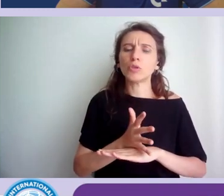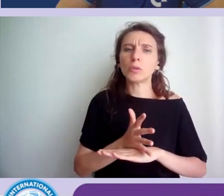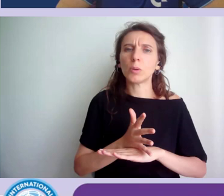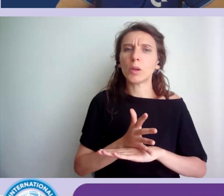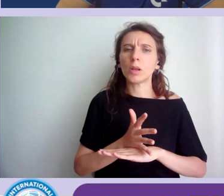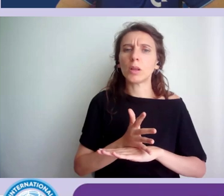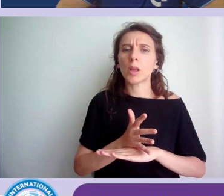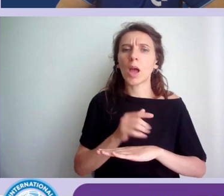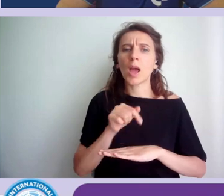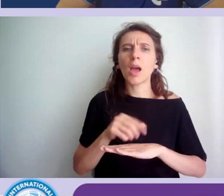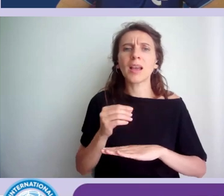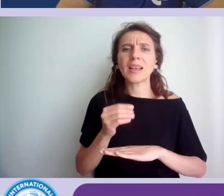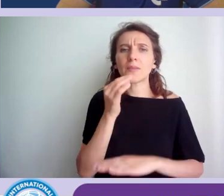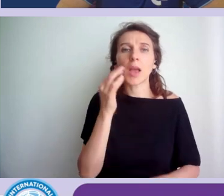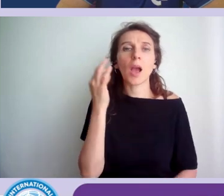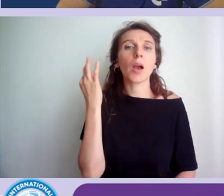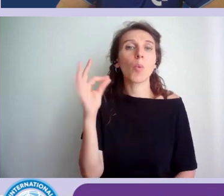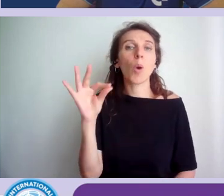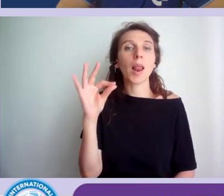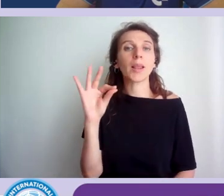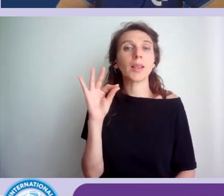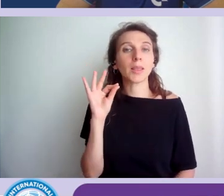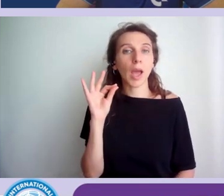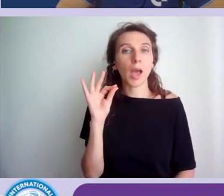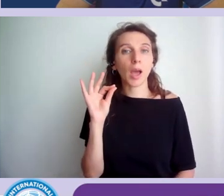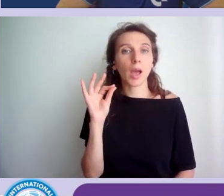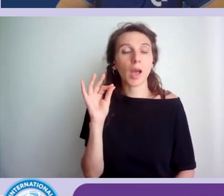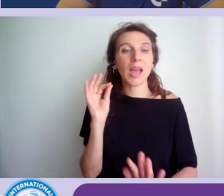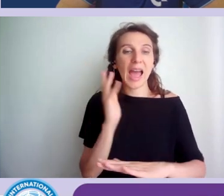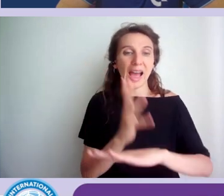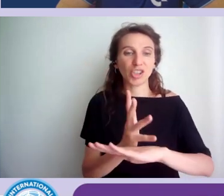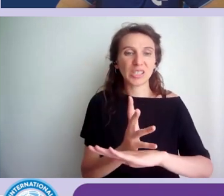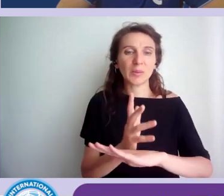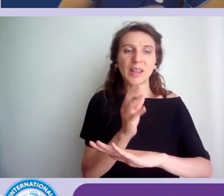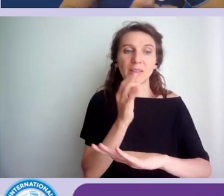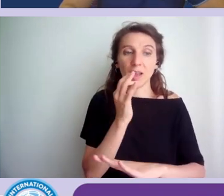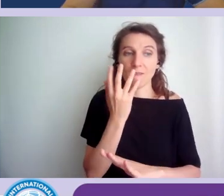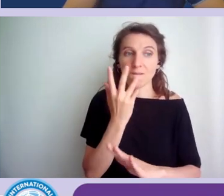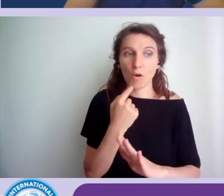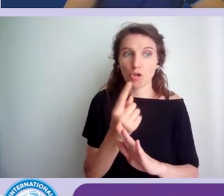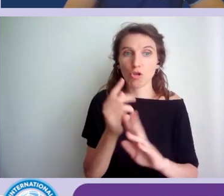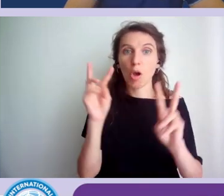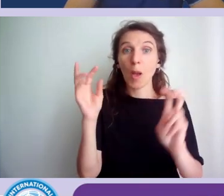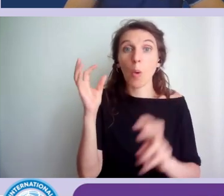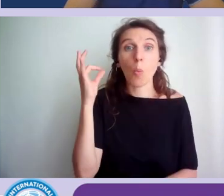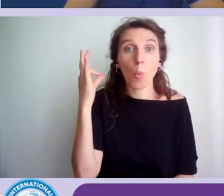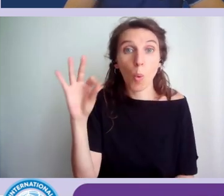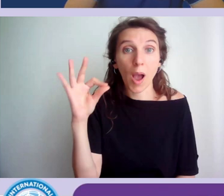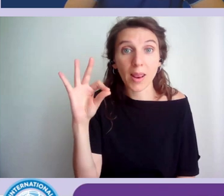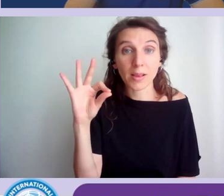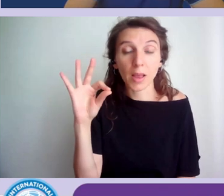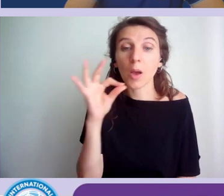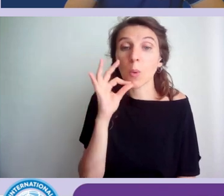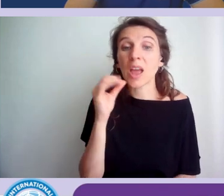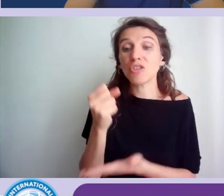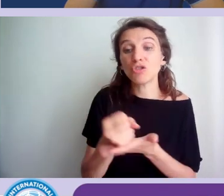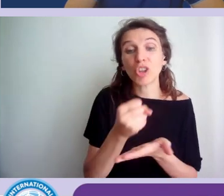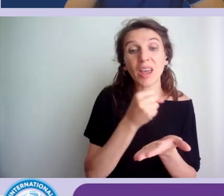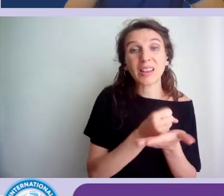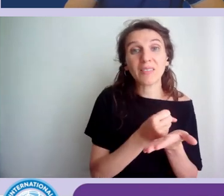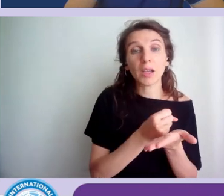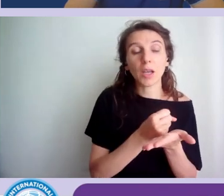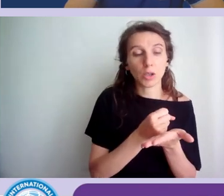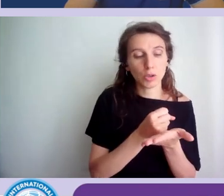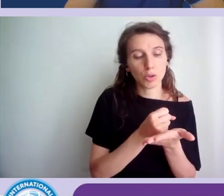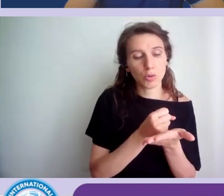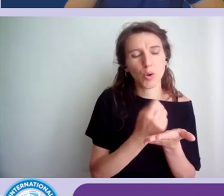parliamo fondamentalmente di qualità e dunque nel momento in cui sto parlando di qualità la certificazione non